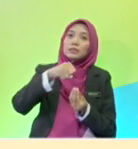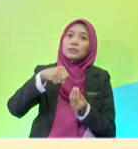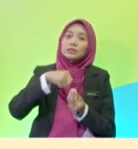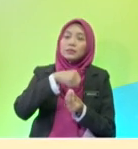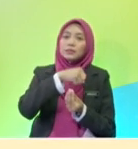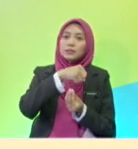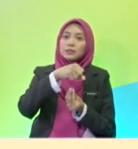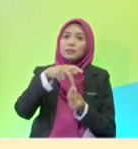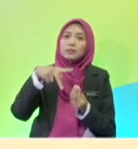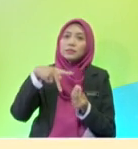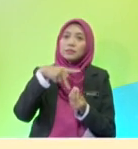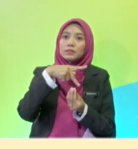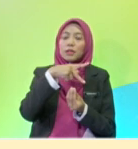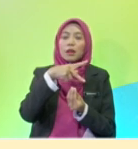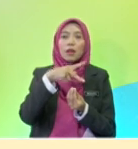kampung